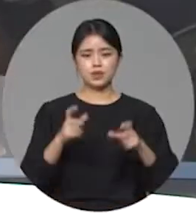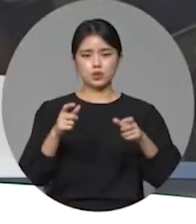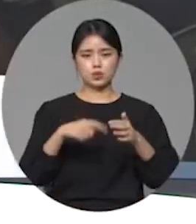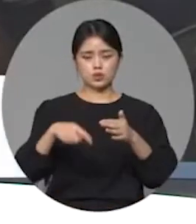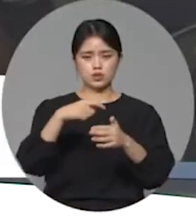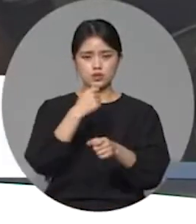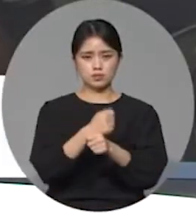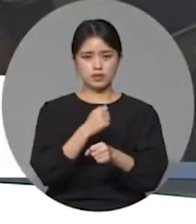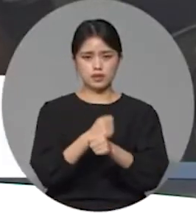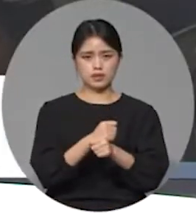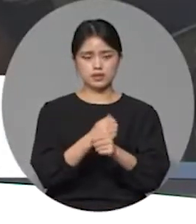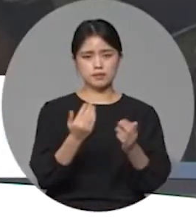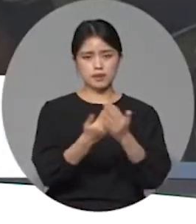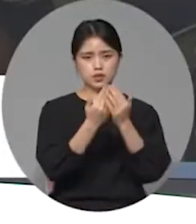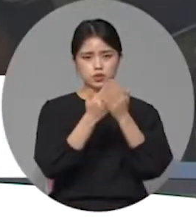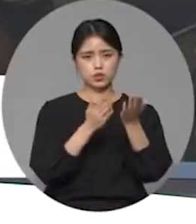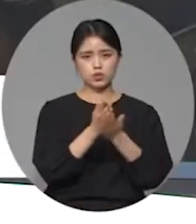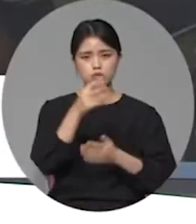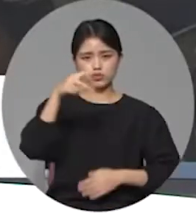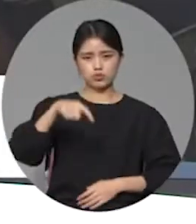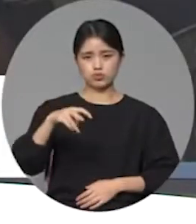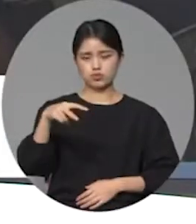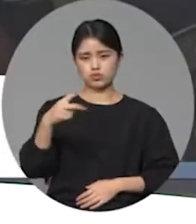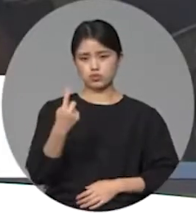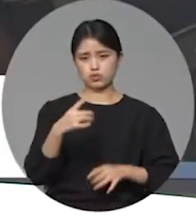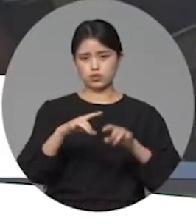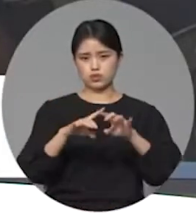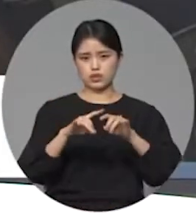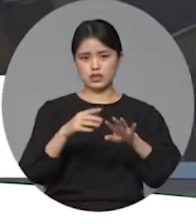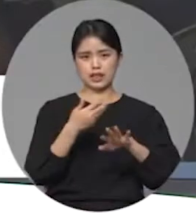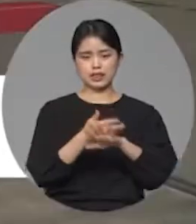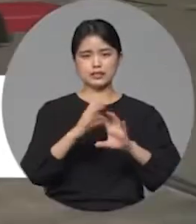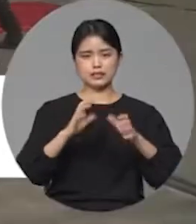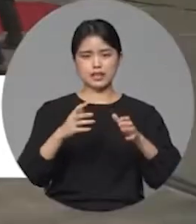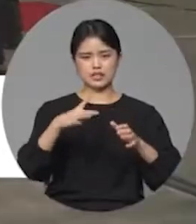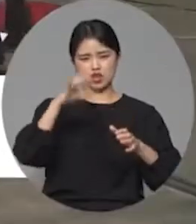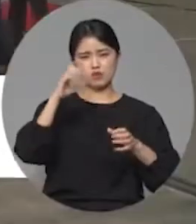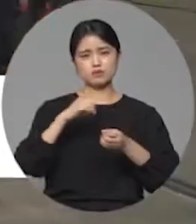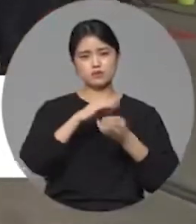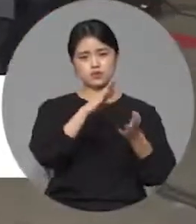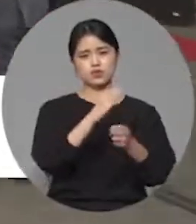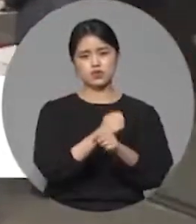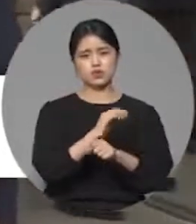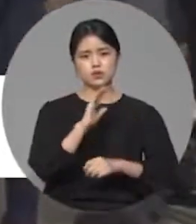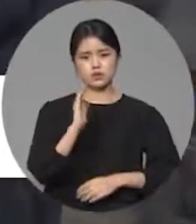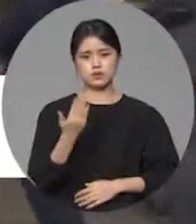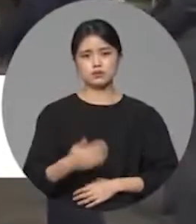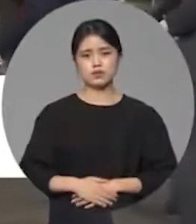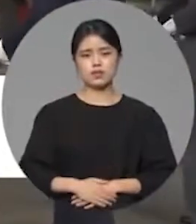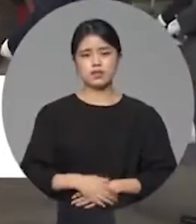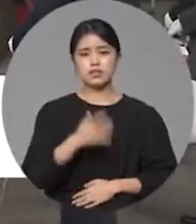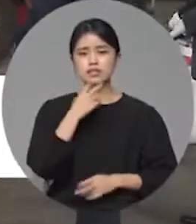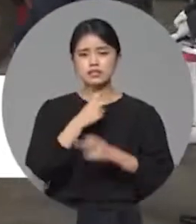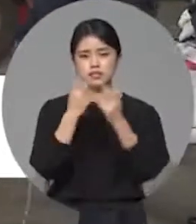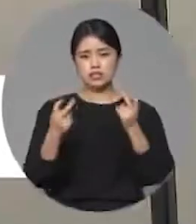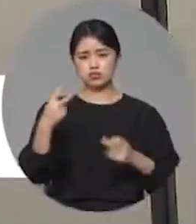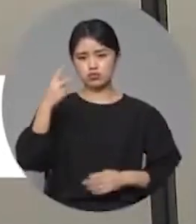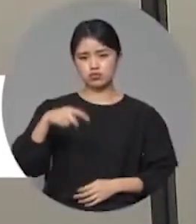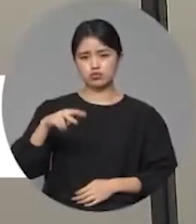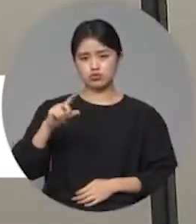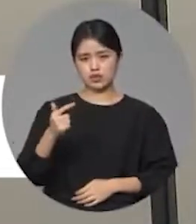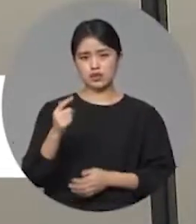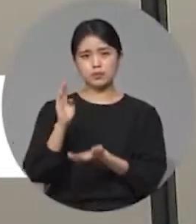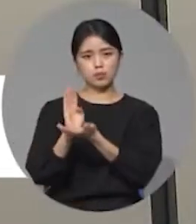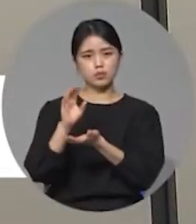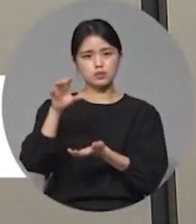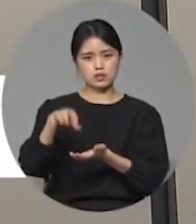국내에서 생산된 발전용 수소 연료 전지가 해외에 처음으로 수출됐습니다. 산자부는 오늘 익산의 두산퓨어셀